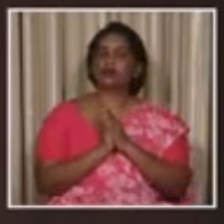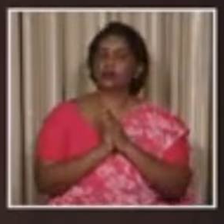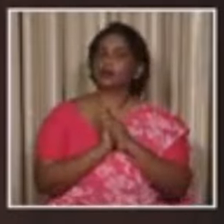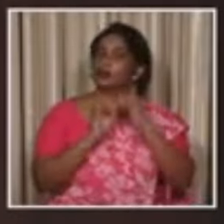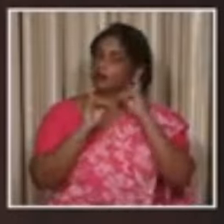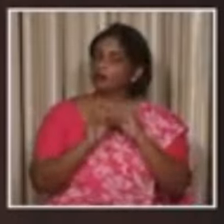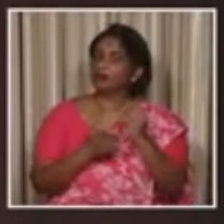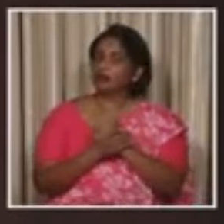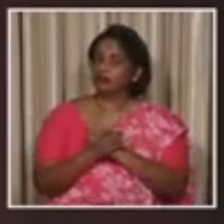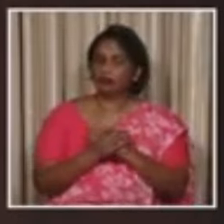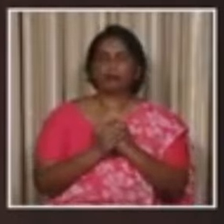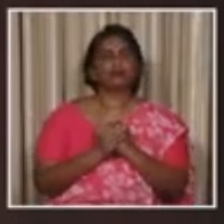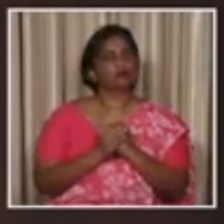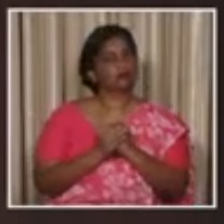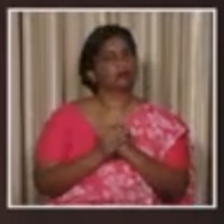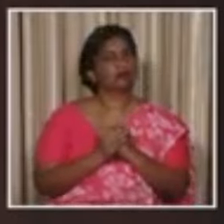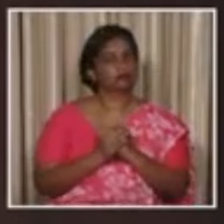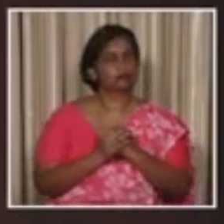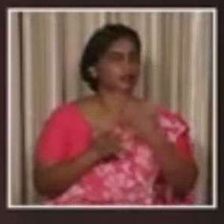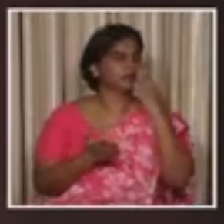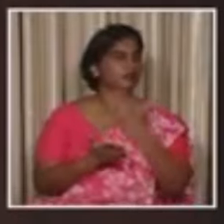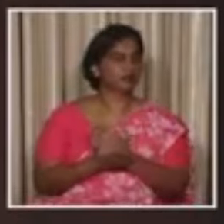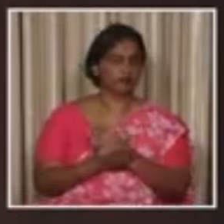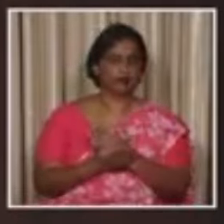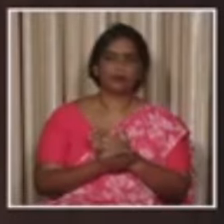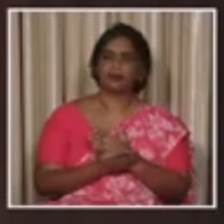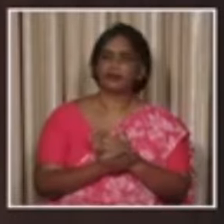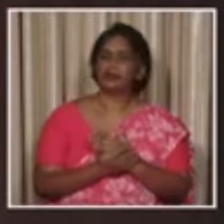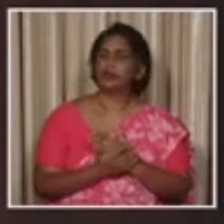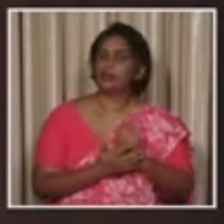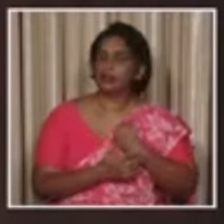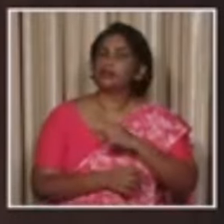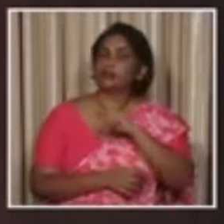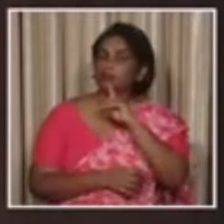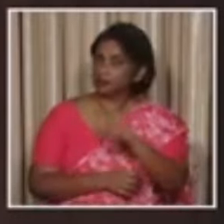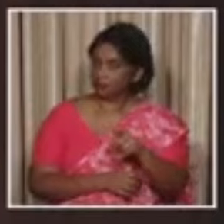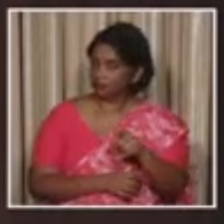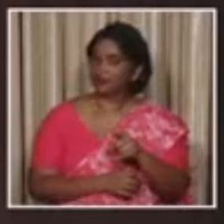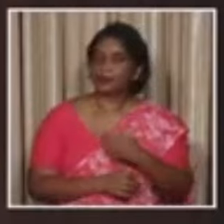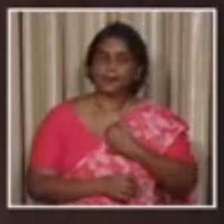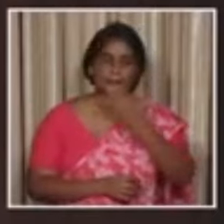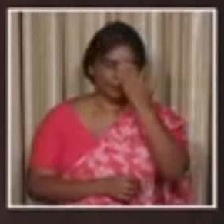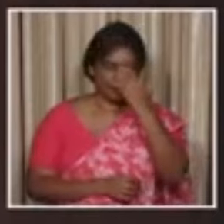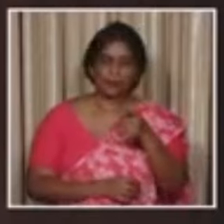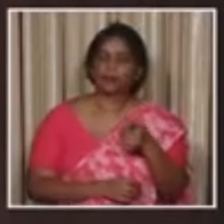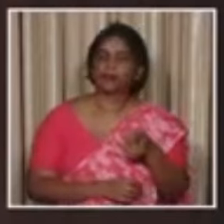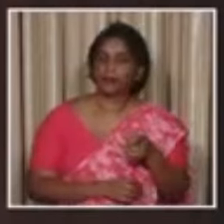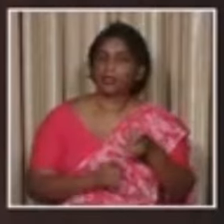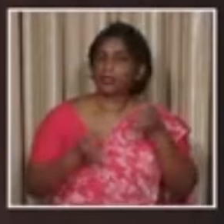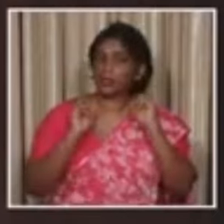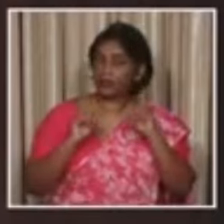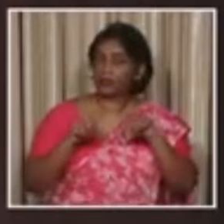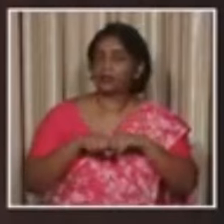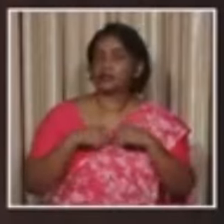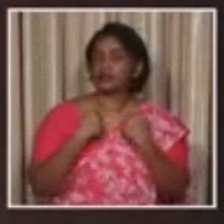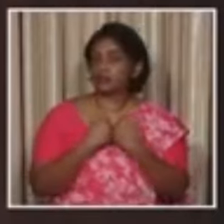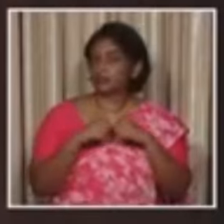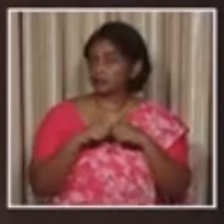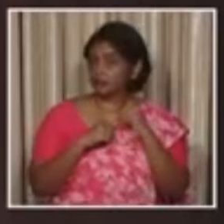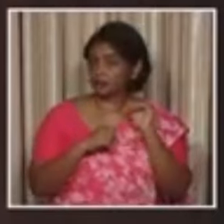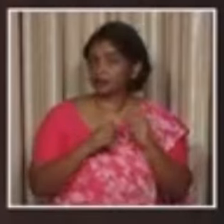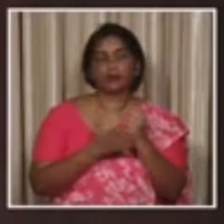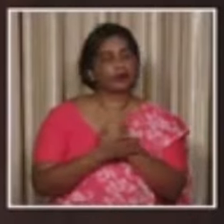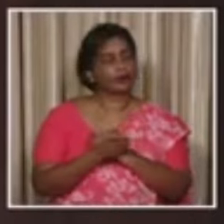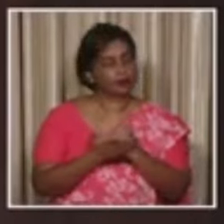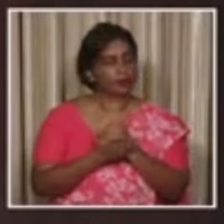එහෙම් පිටින්ම සම්පූර්ණයෙන් නතර වෙලා දැන් තියෙන්නේ. මම ඔබතුමාගෙන් ඉල්ලනවා කරුණාකරලා ක්‍රීඩා සංගම් වල ඉන්න